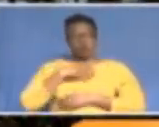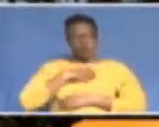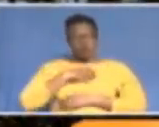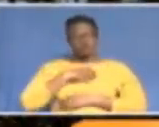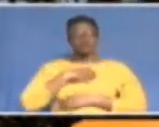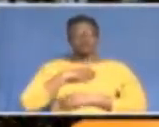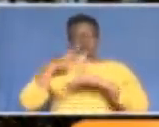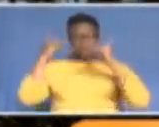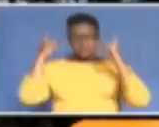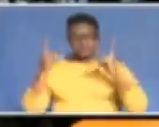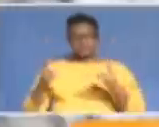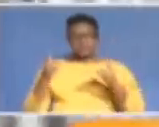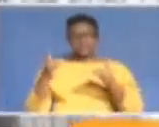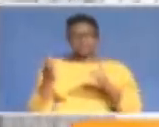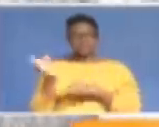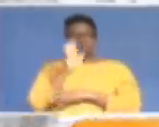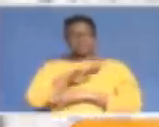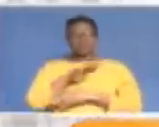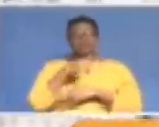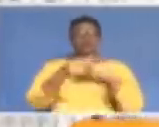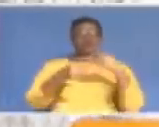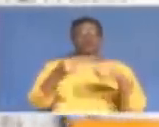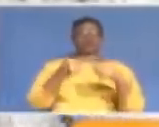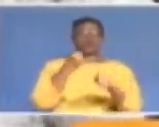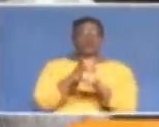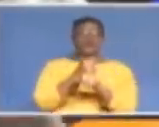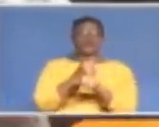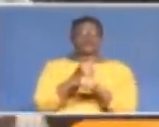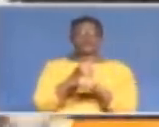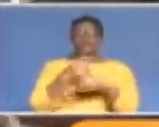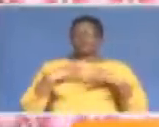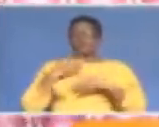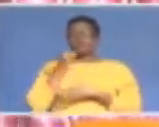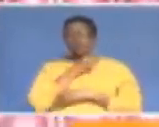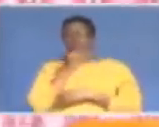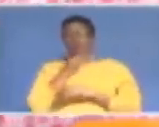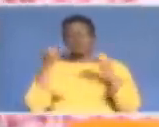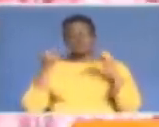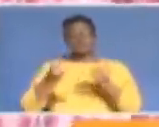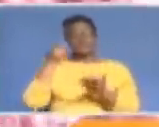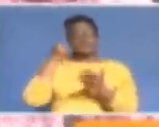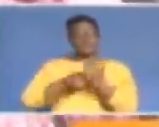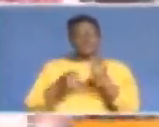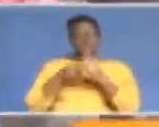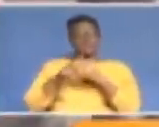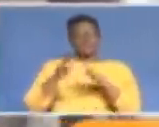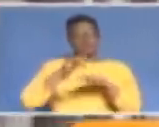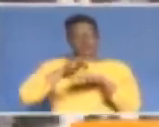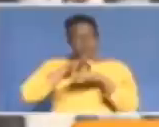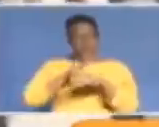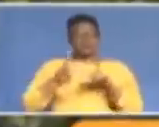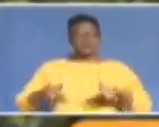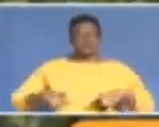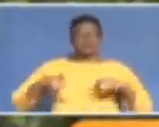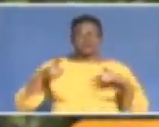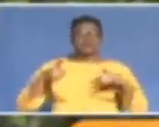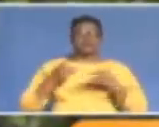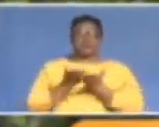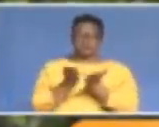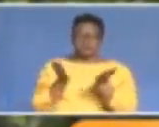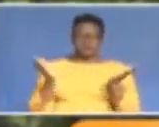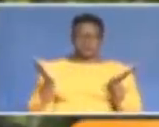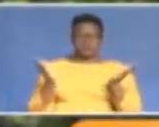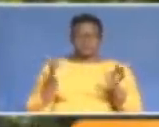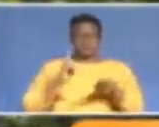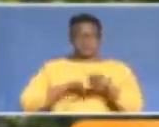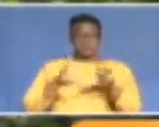wameamshwa na kilio cha Wakenya ambao wanalalamikia bei mpya ya mafuta ambayo imeanza kuathiri hali ya maisha. In accepting